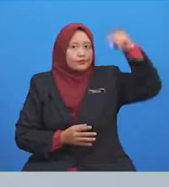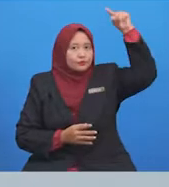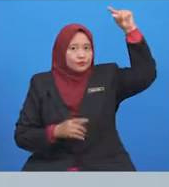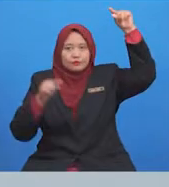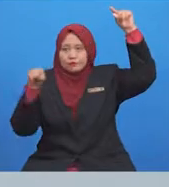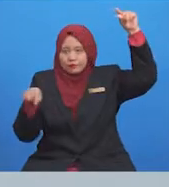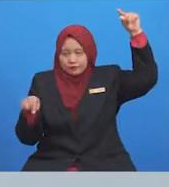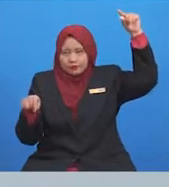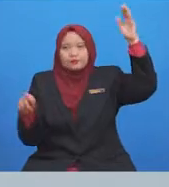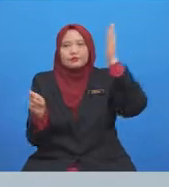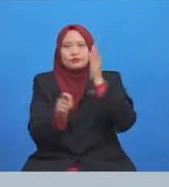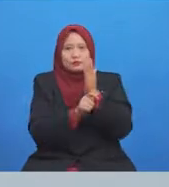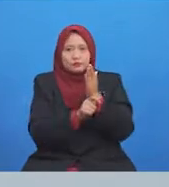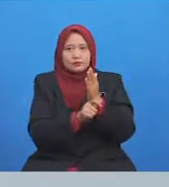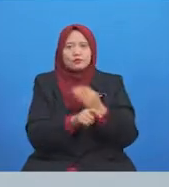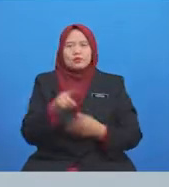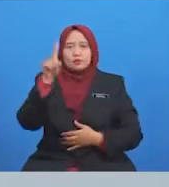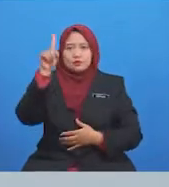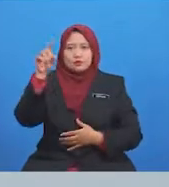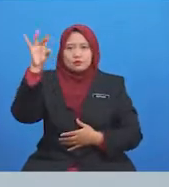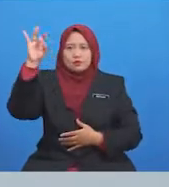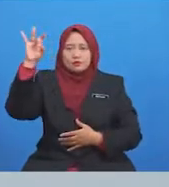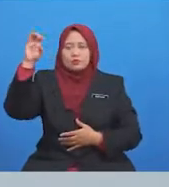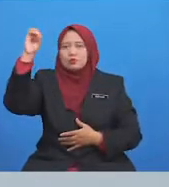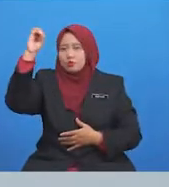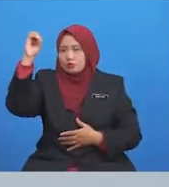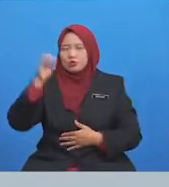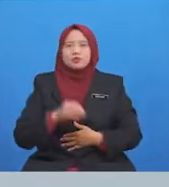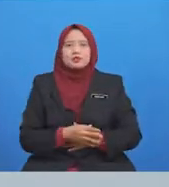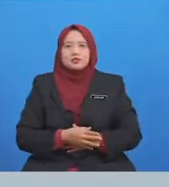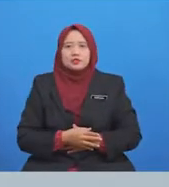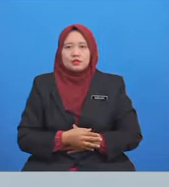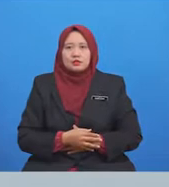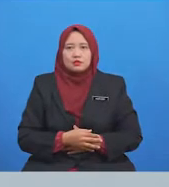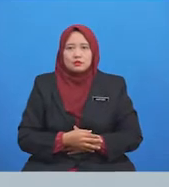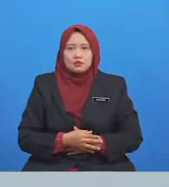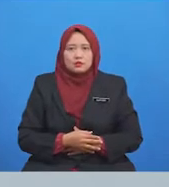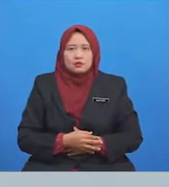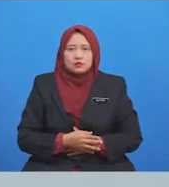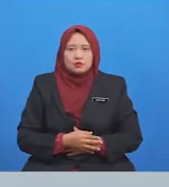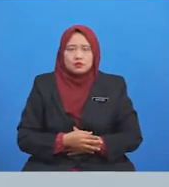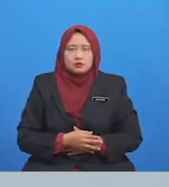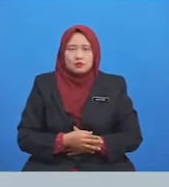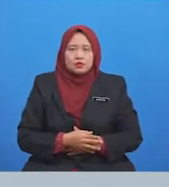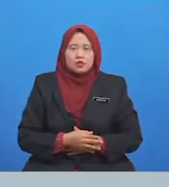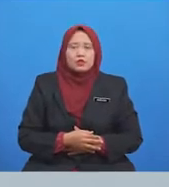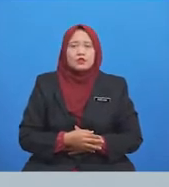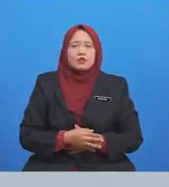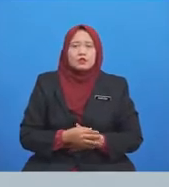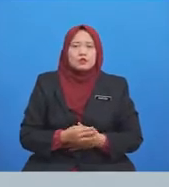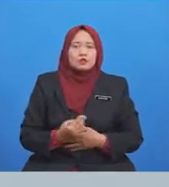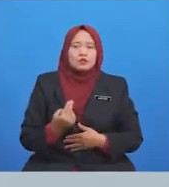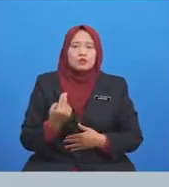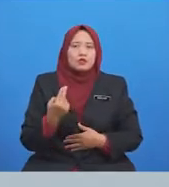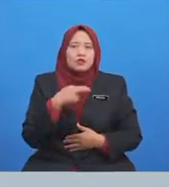180 darjah. Ini membuktikan bahawa hasil tambah sudut-sudut yang bertentangan